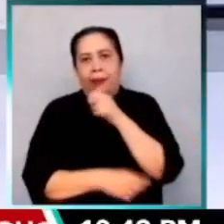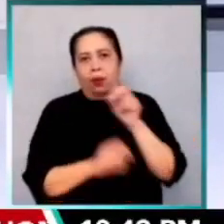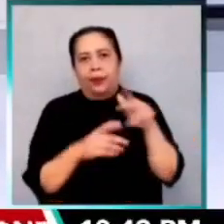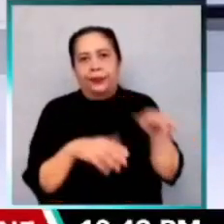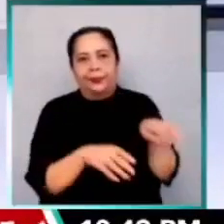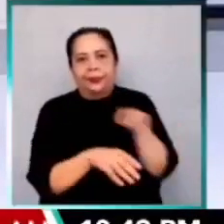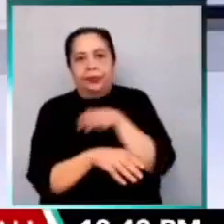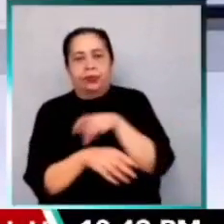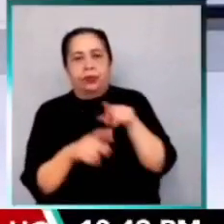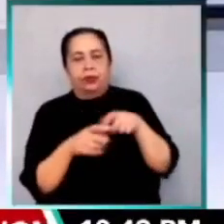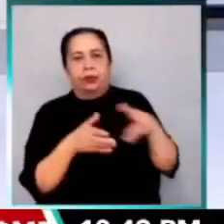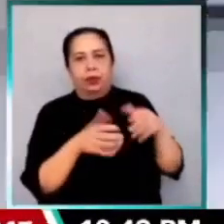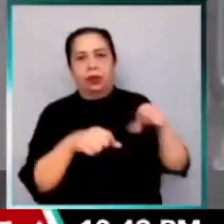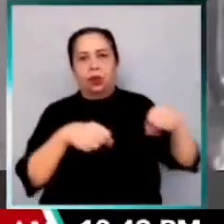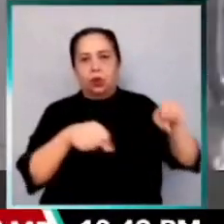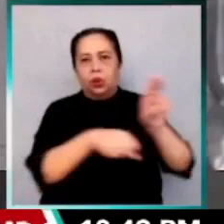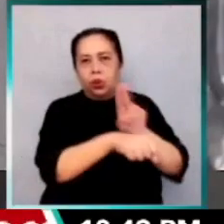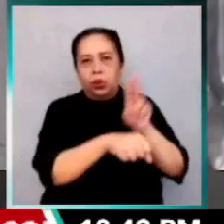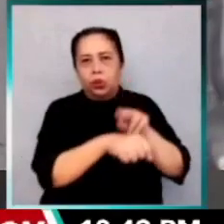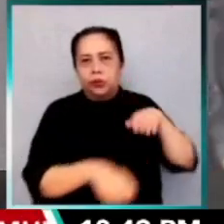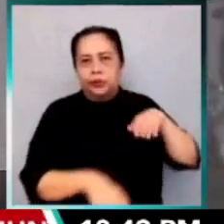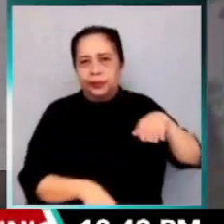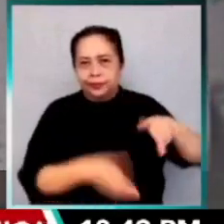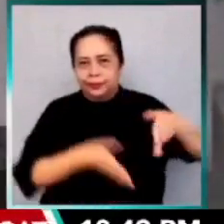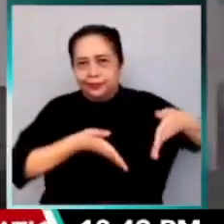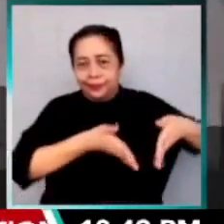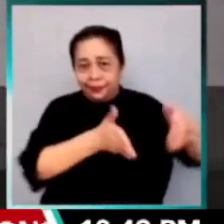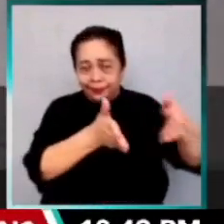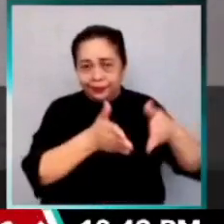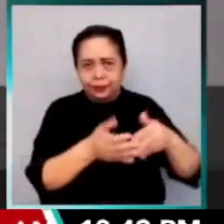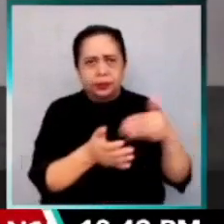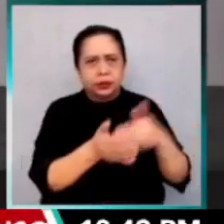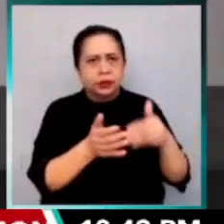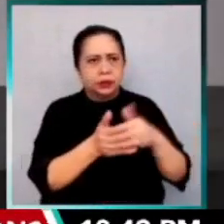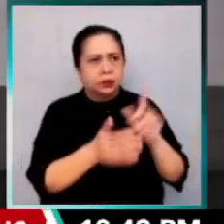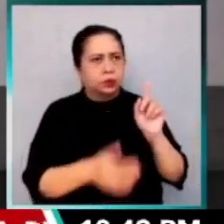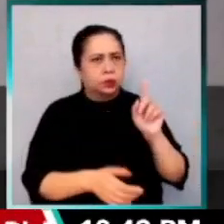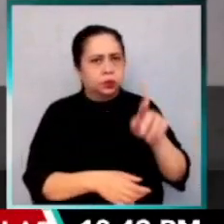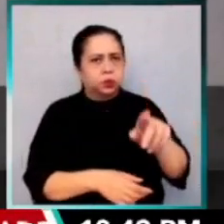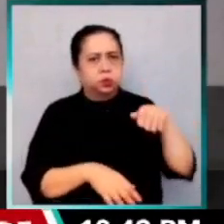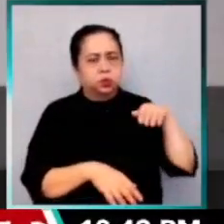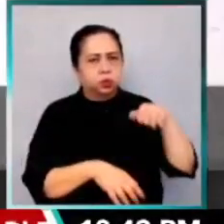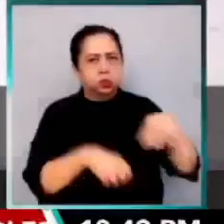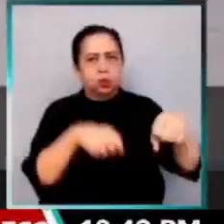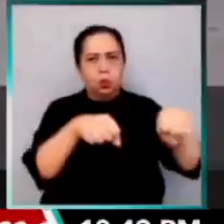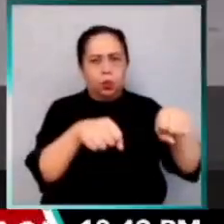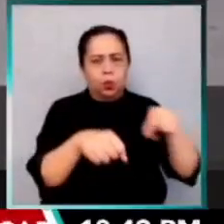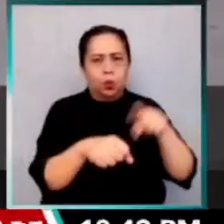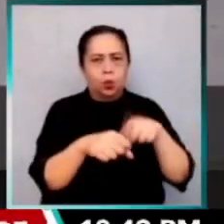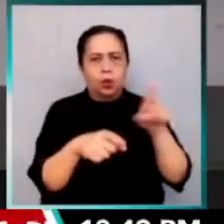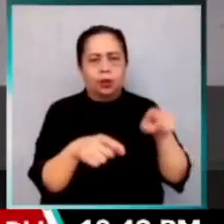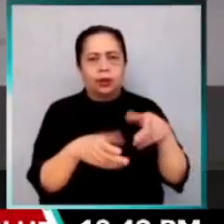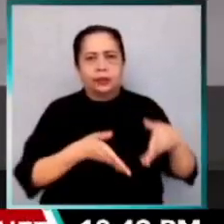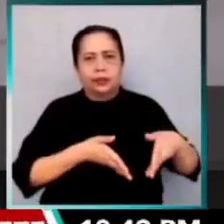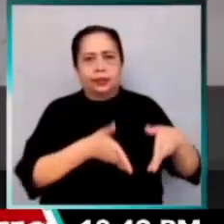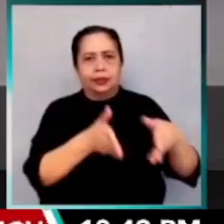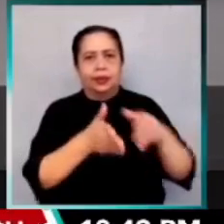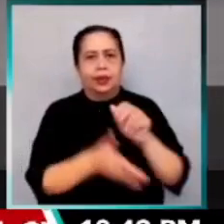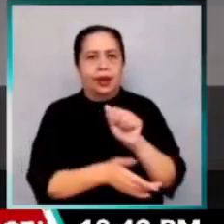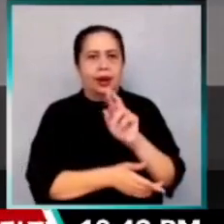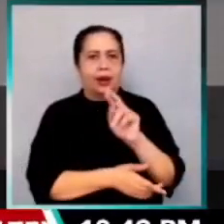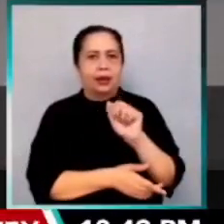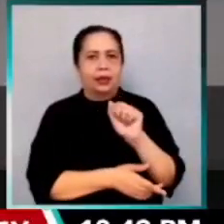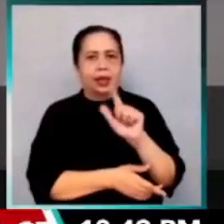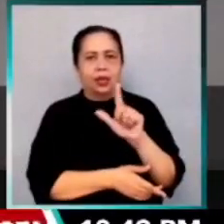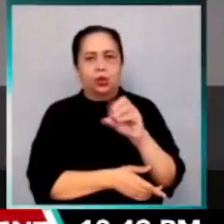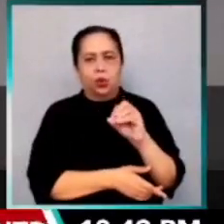motoristang gumamit ng bangketa. Magkakasunod na dumaan ang mga motorsiklo na yan sa isang bangketa sa Arnaldo Road. Sunod